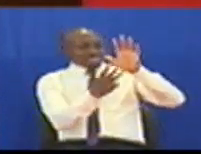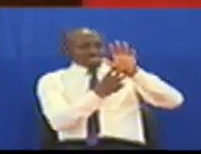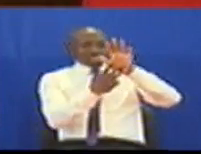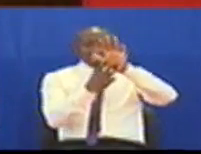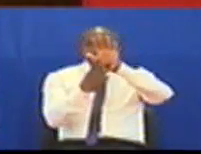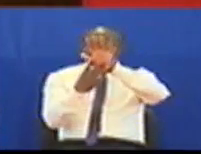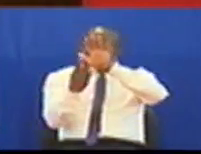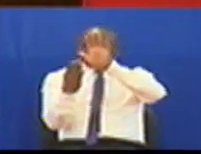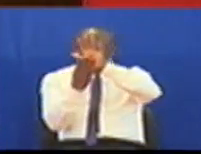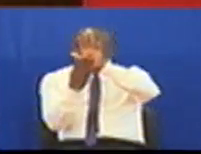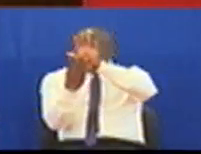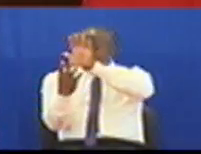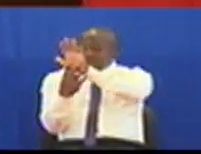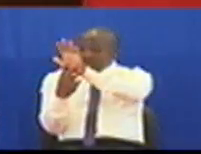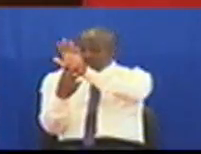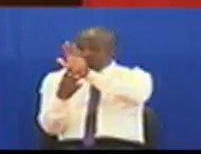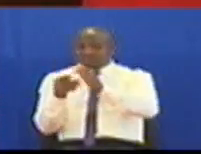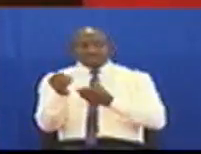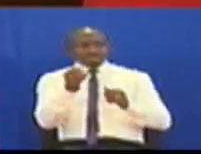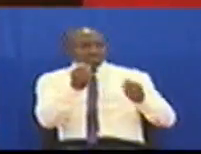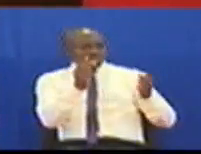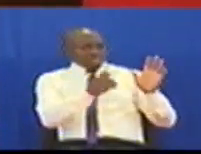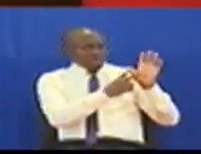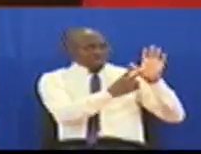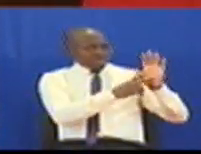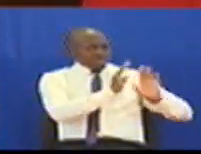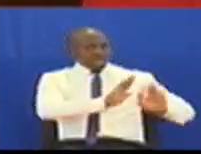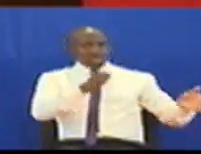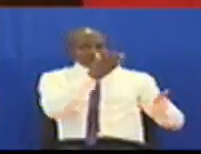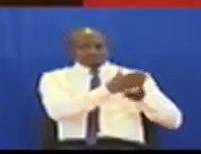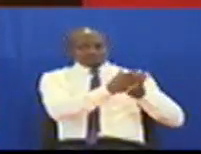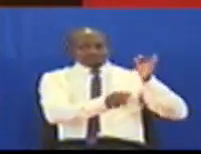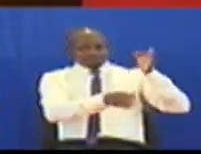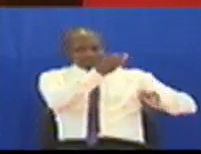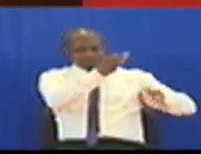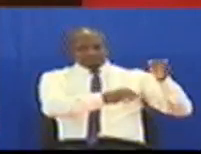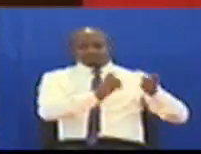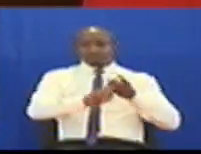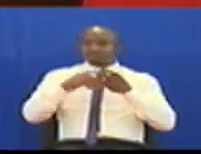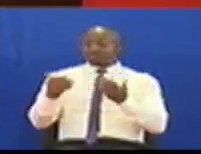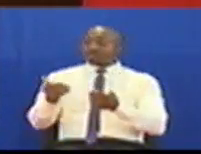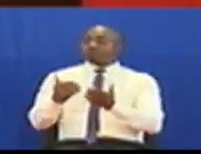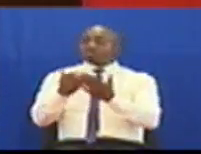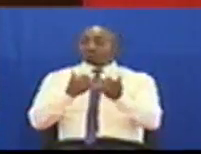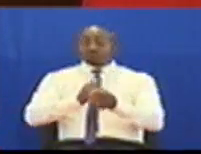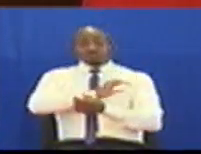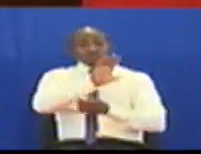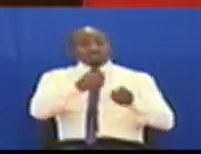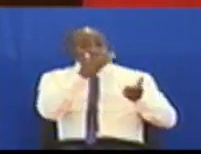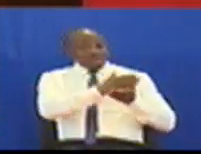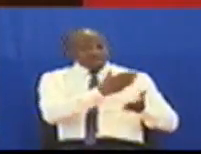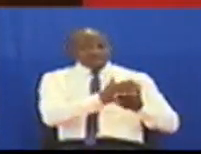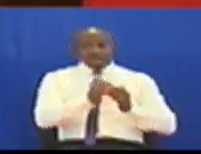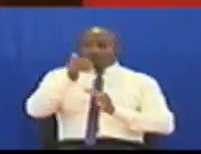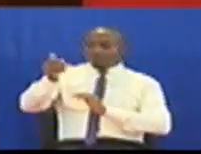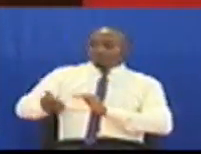98, kati ya hizo 77 zimekamilika na imeweza kwa na zitakapokamilika zote mwezi